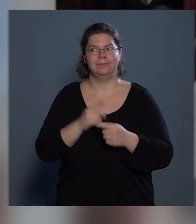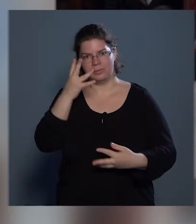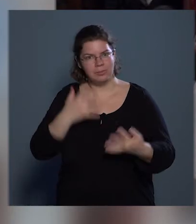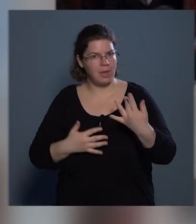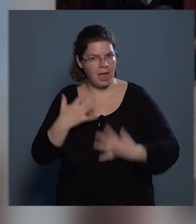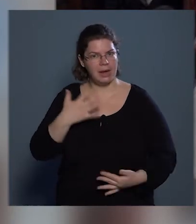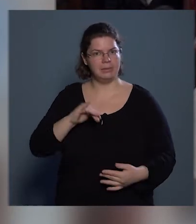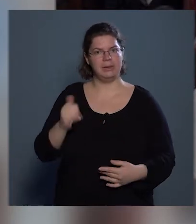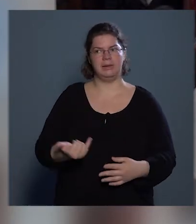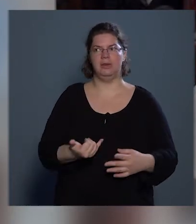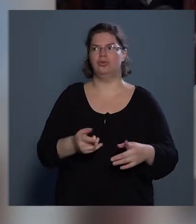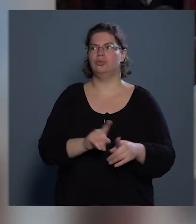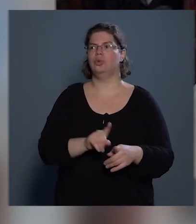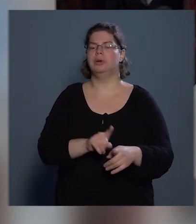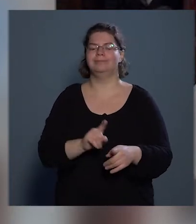eredményt és olyan